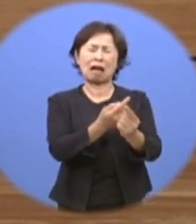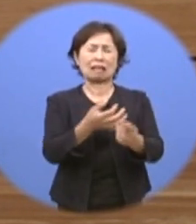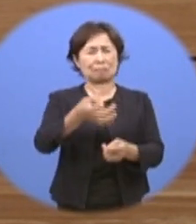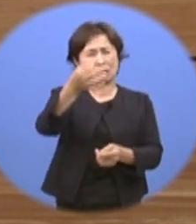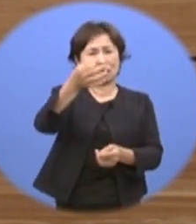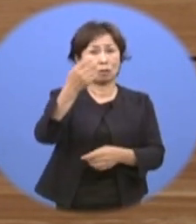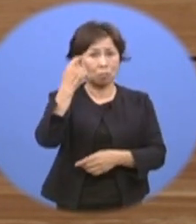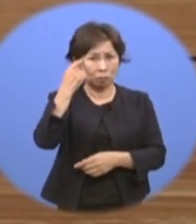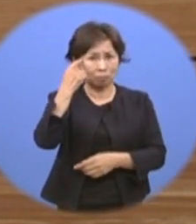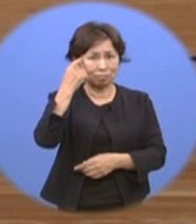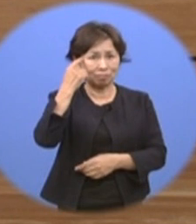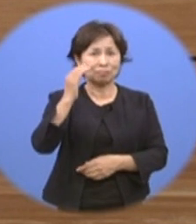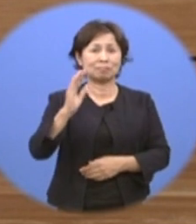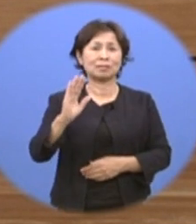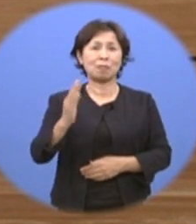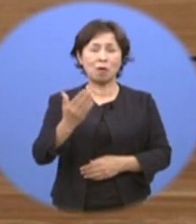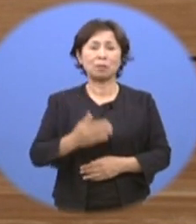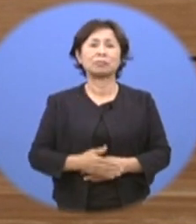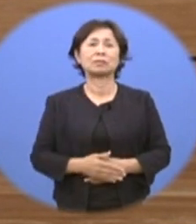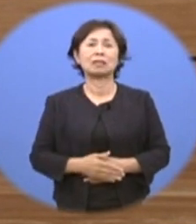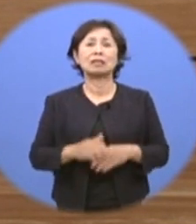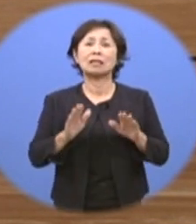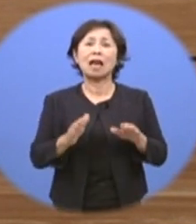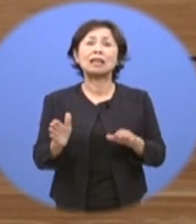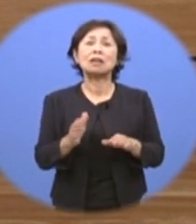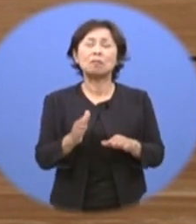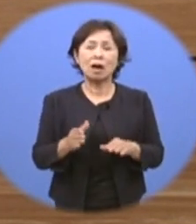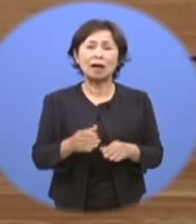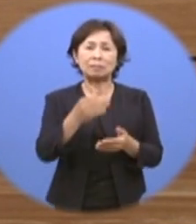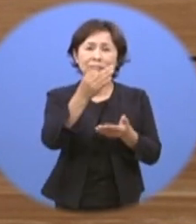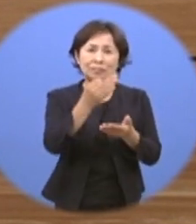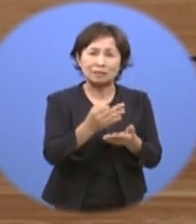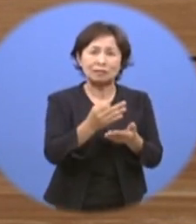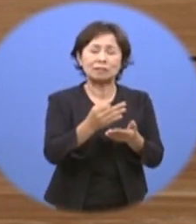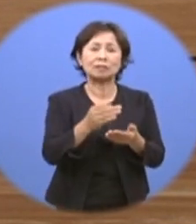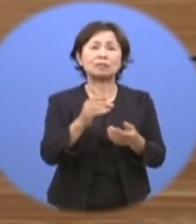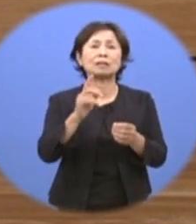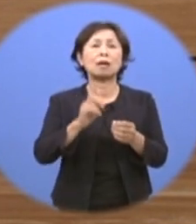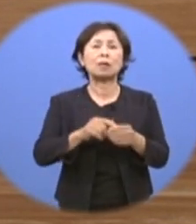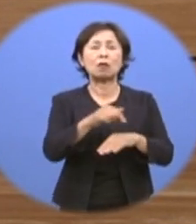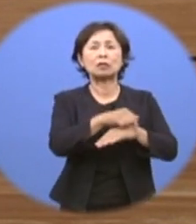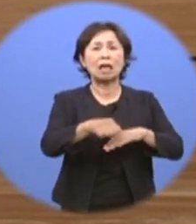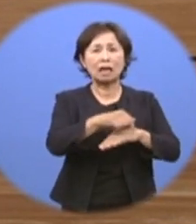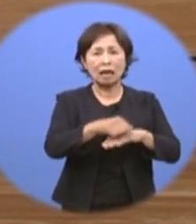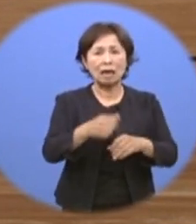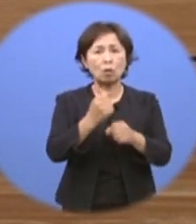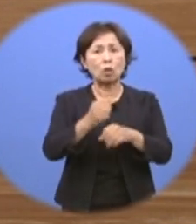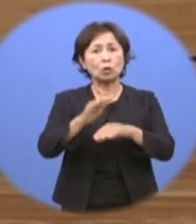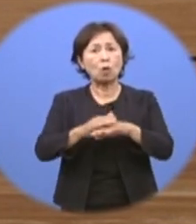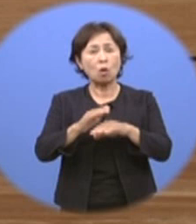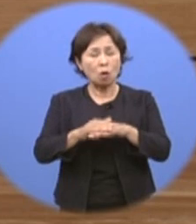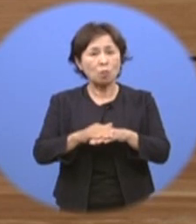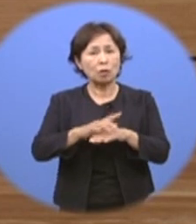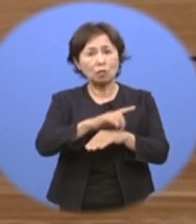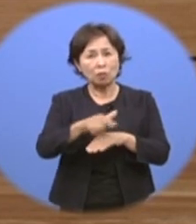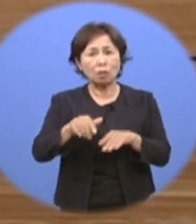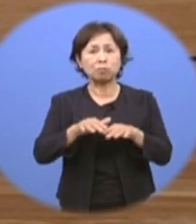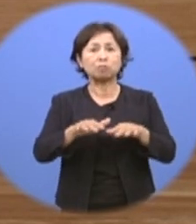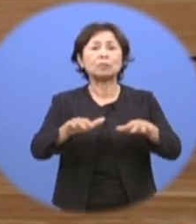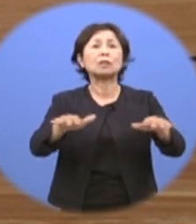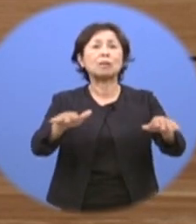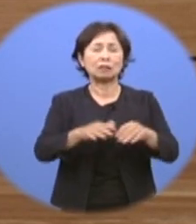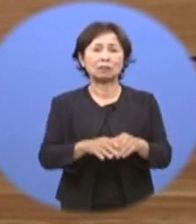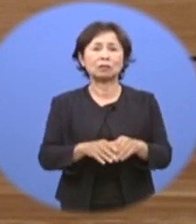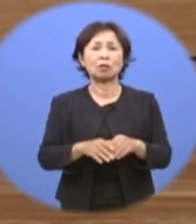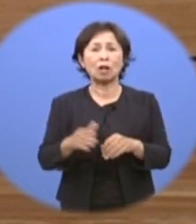ると思われる方もいらっしゃるかもしれませんが、最近では費用を抑えるための設計や工事の方法もいろいろと普及してきていますので、補助